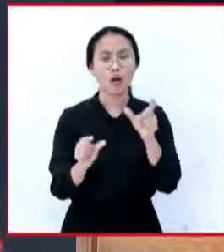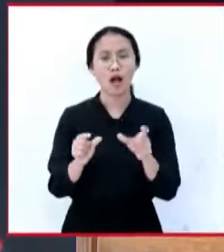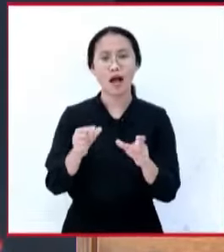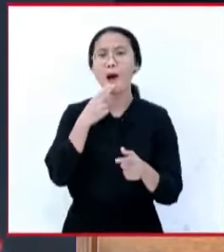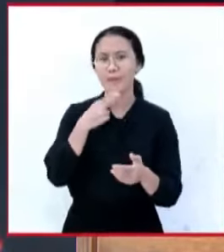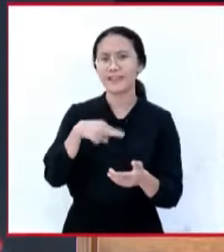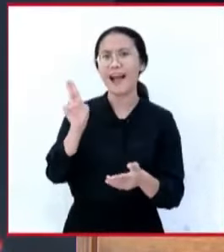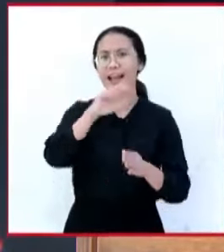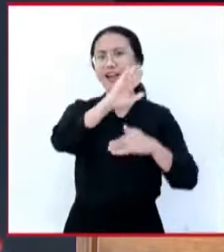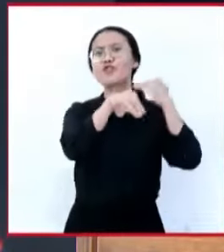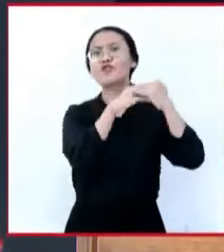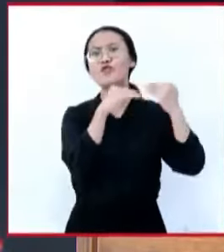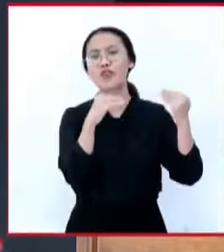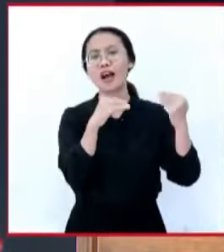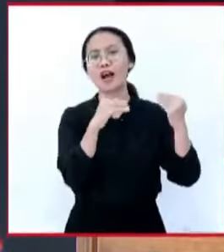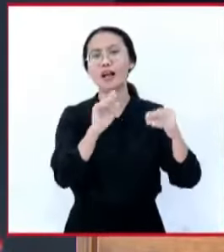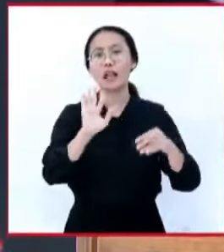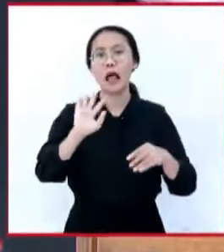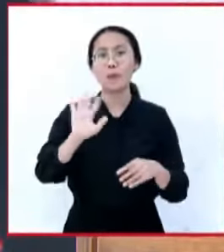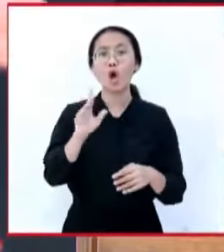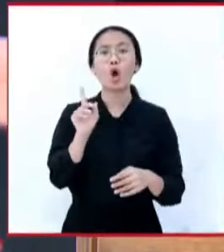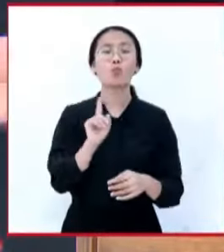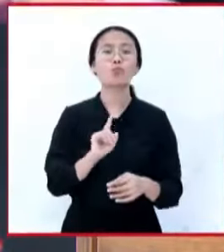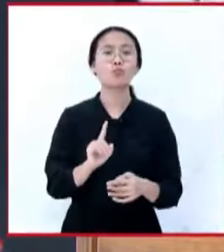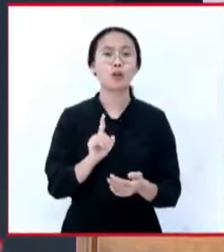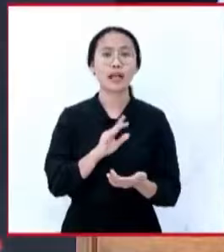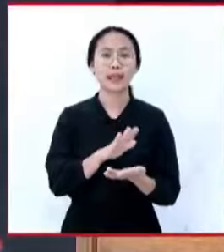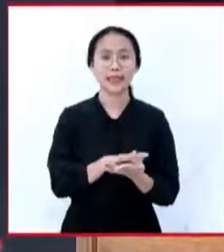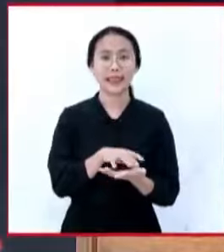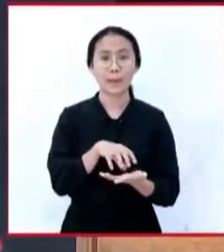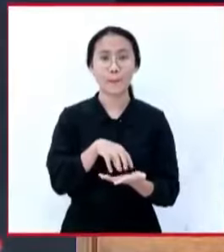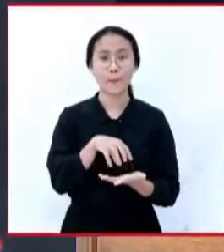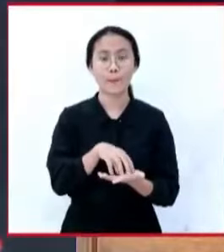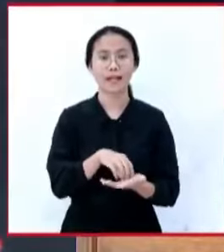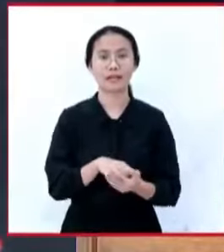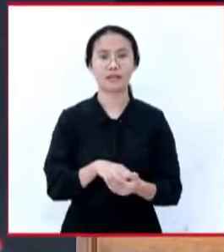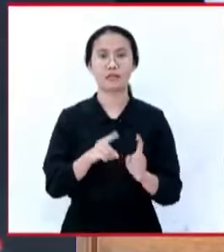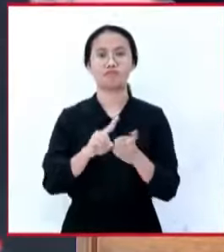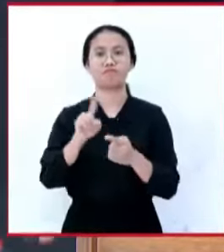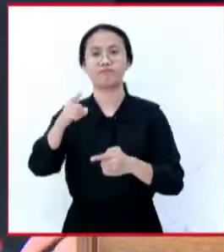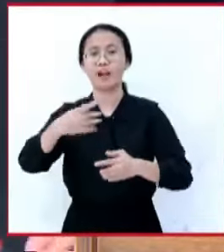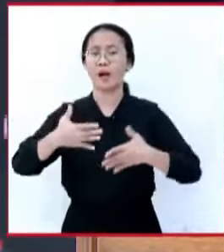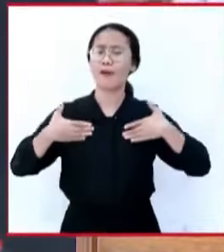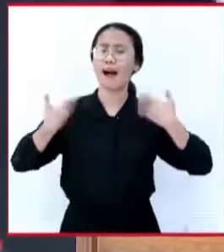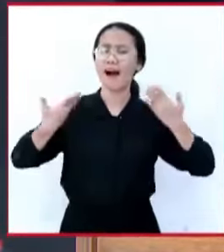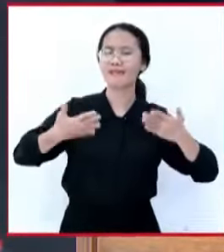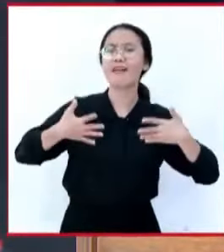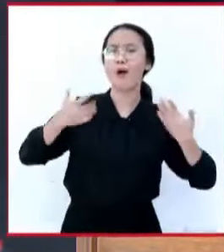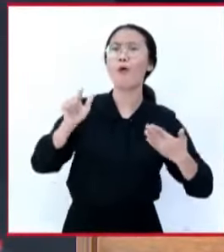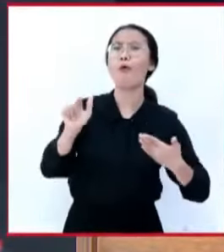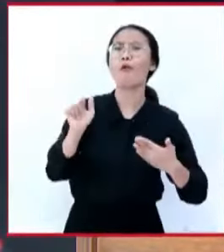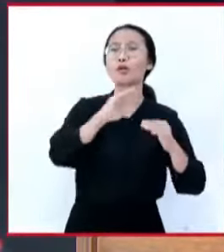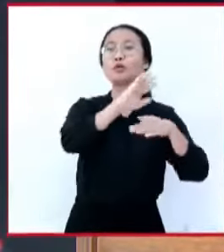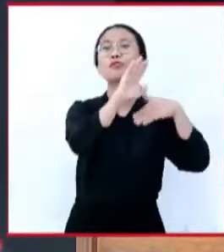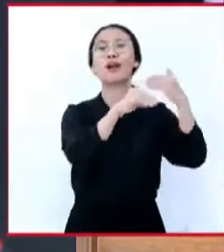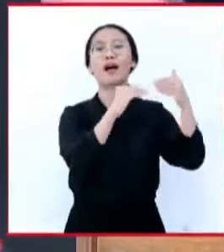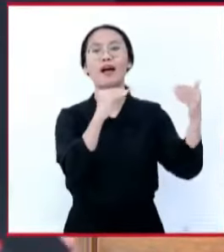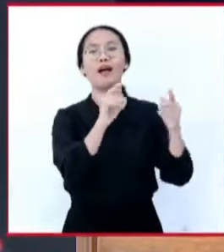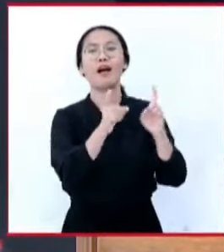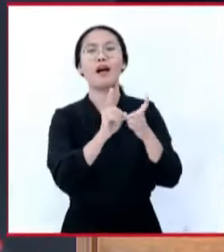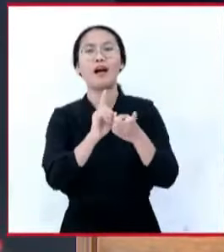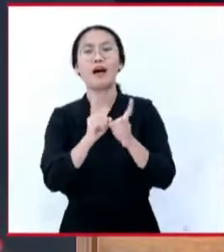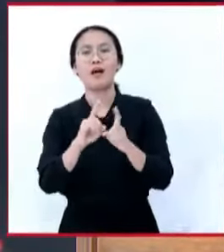itu cuma suasana kalau kamu bahagia itu surga kalau kamu sempat kalau kamu